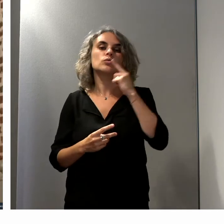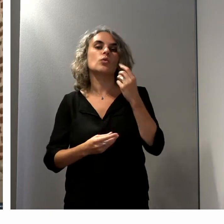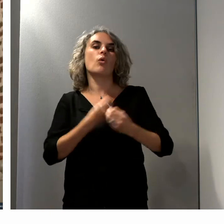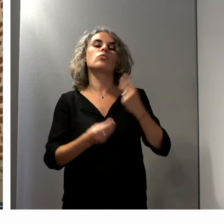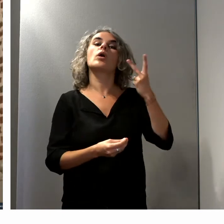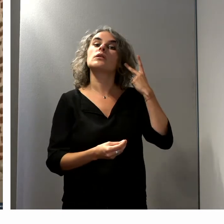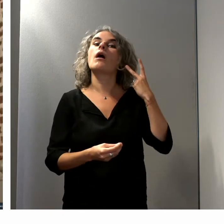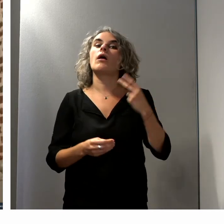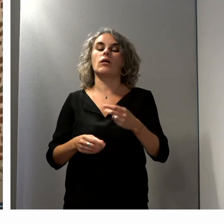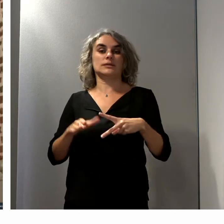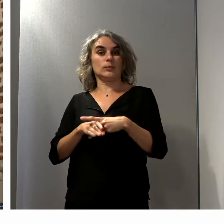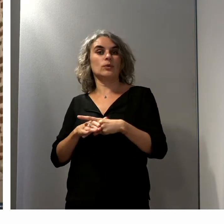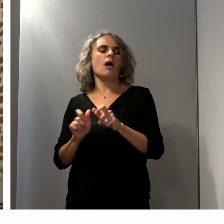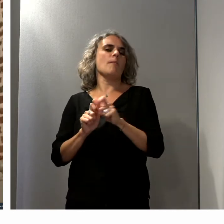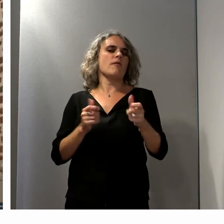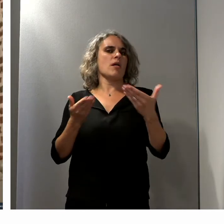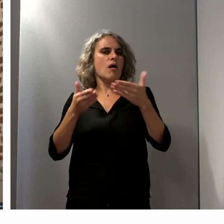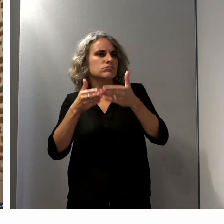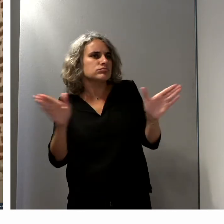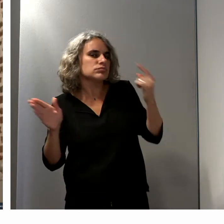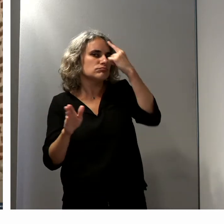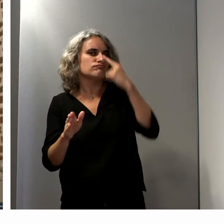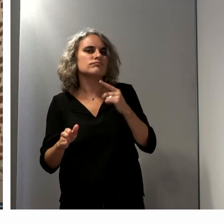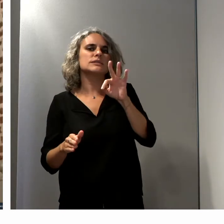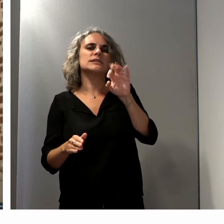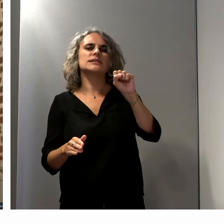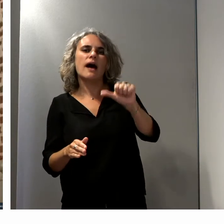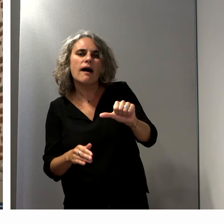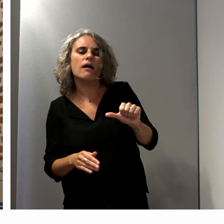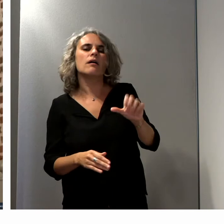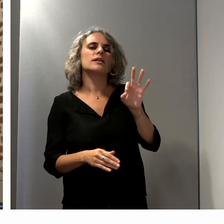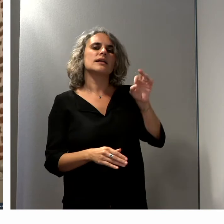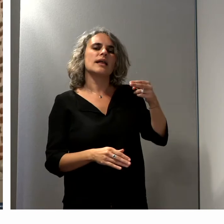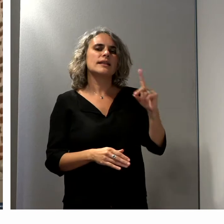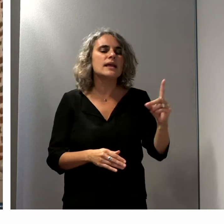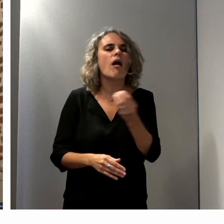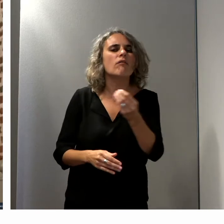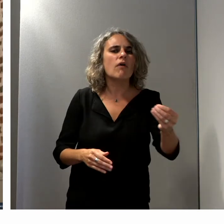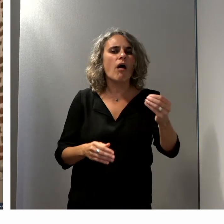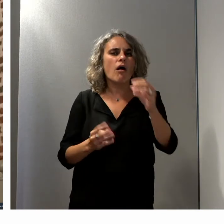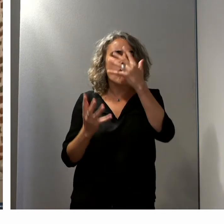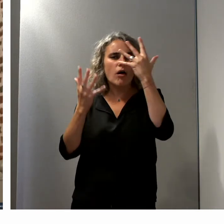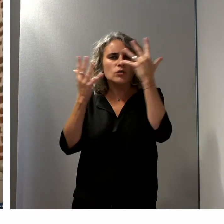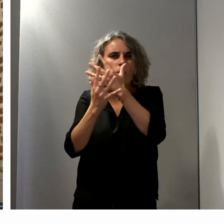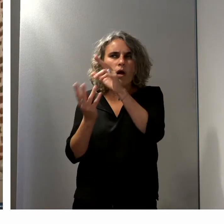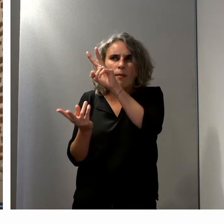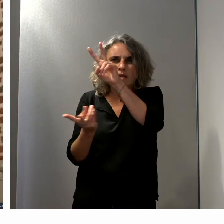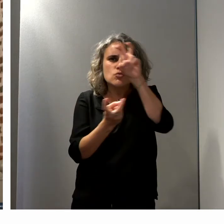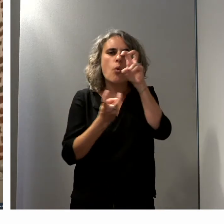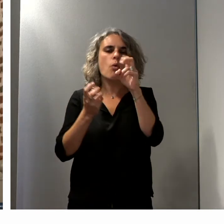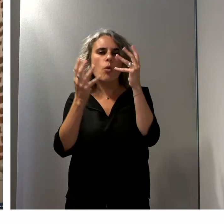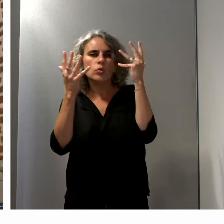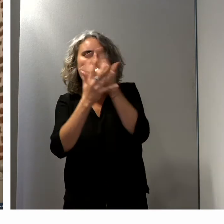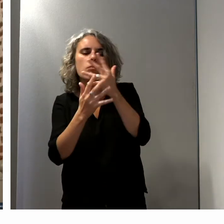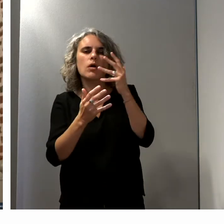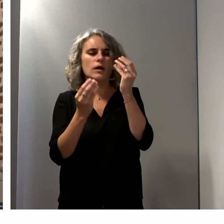on a ouvert à des publics TSA, TND, donc il y avait des troubles de la perception, des troubles de la sensorialité, des troubles